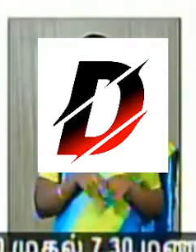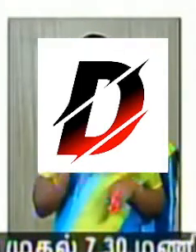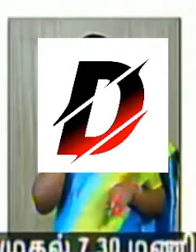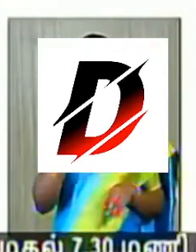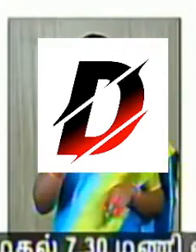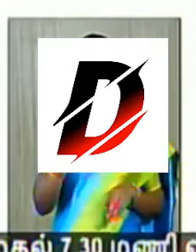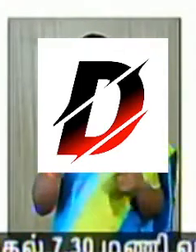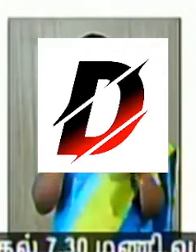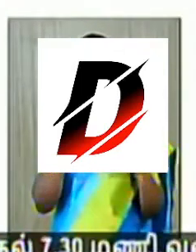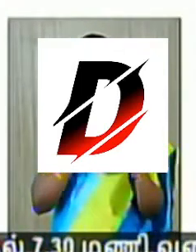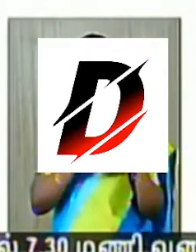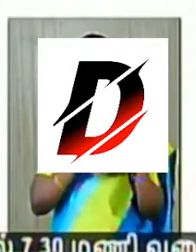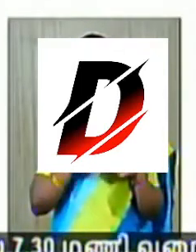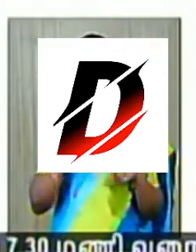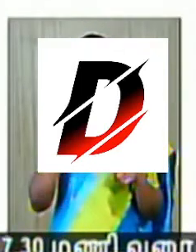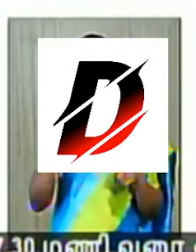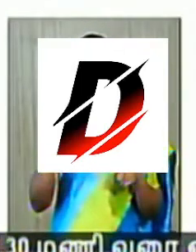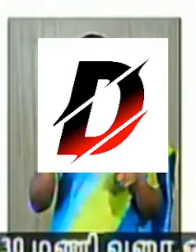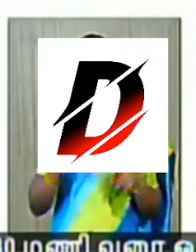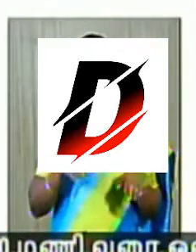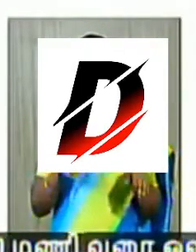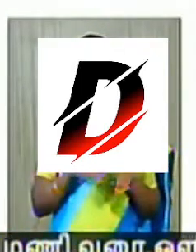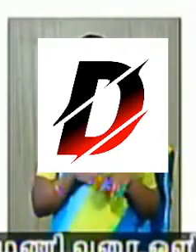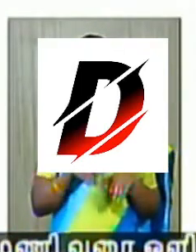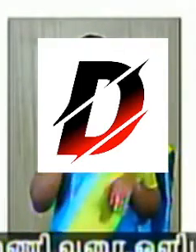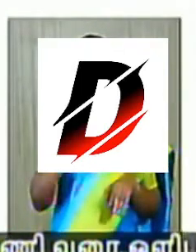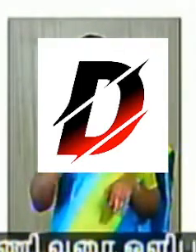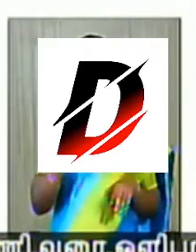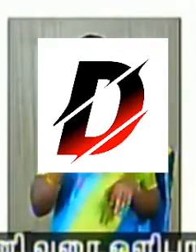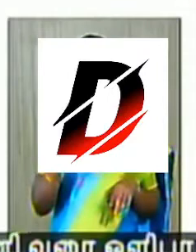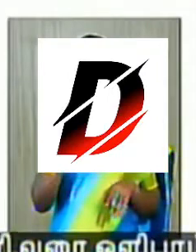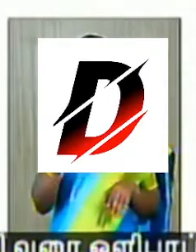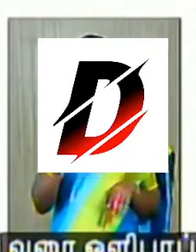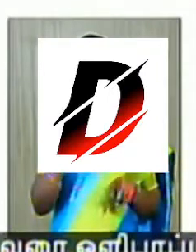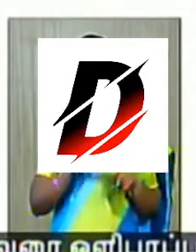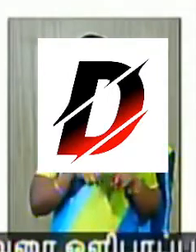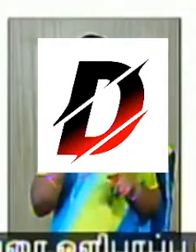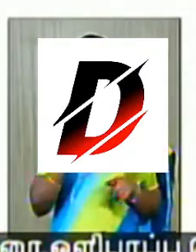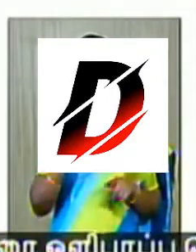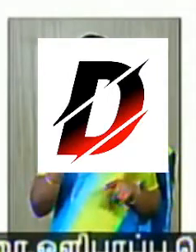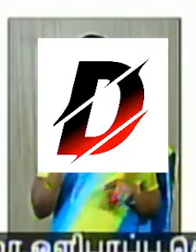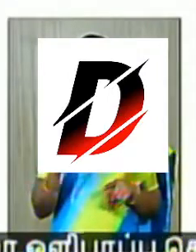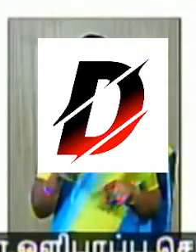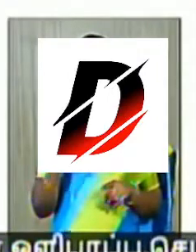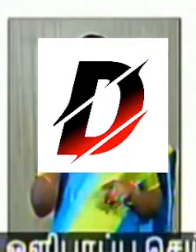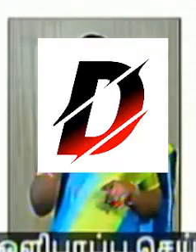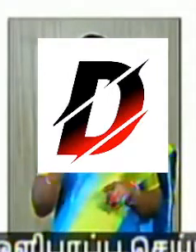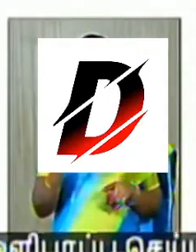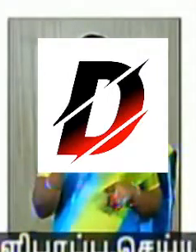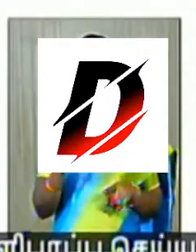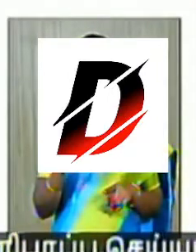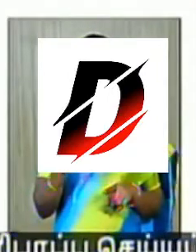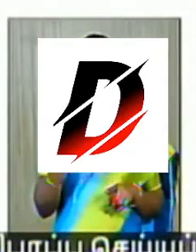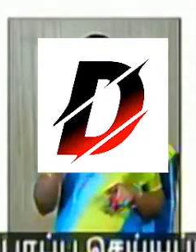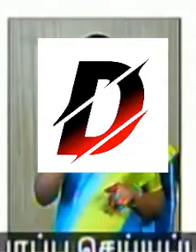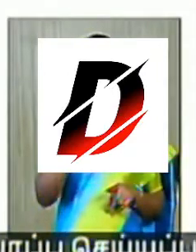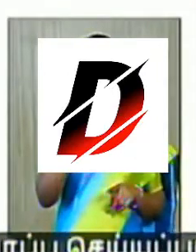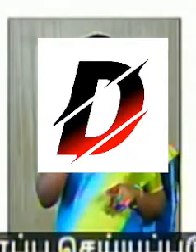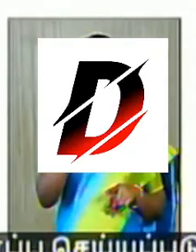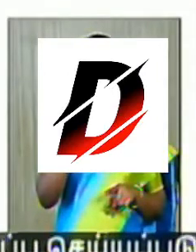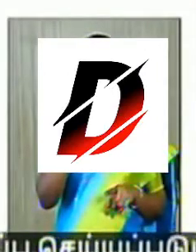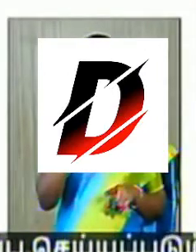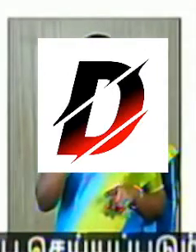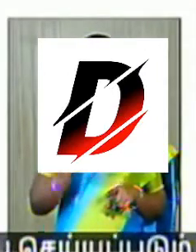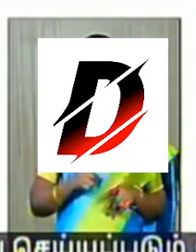ஒன்று, ஒன்றை ரெண்டாவது பெருக்கினால் ரெண்டு, சைஃபர் வர்க்கப்படுத்தினால் கிடைக்கிறது சைஃபர், ரெண்டாவது பெருக்கினா சைஃபர், ஒன்றை ரெண்டாவது